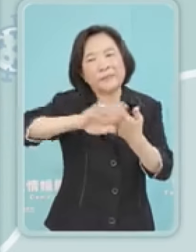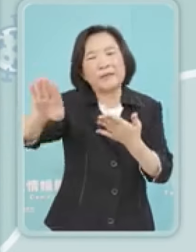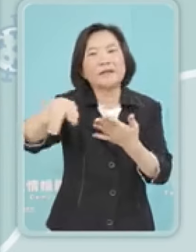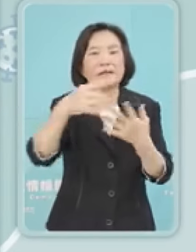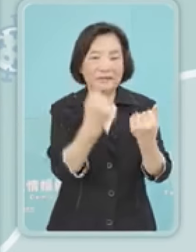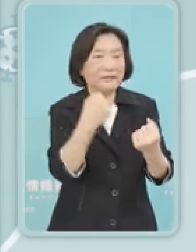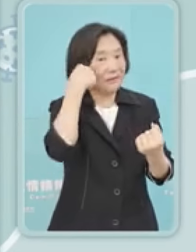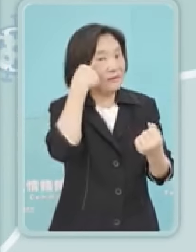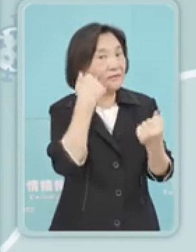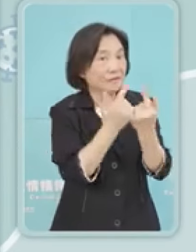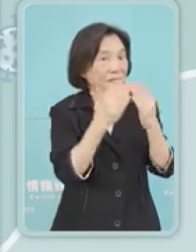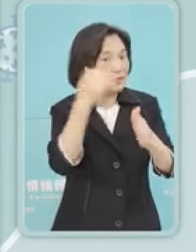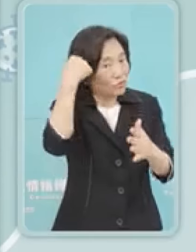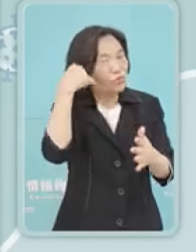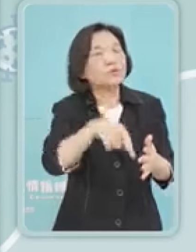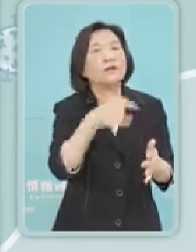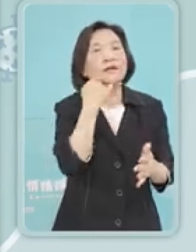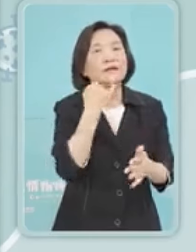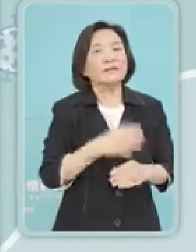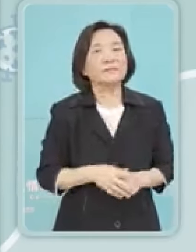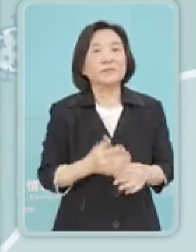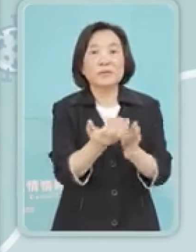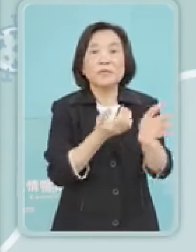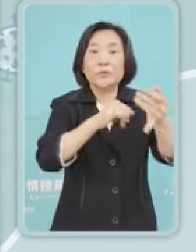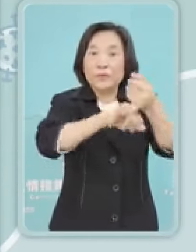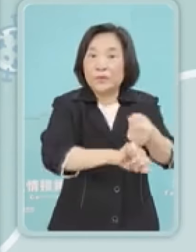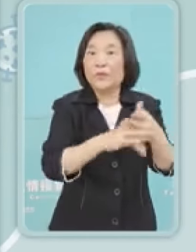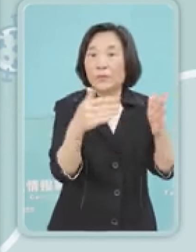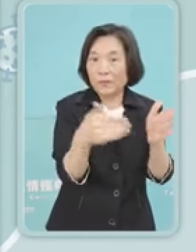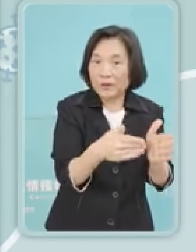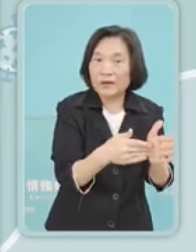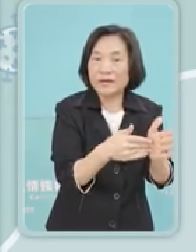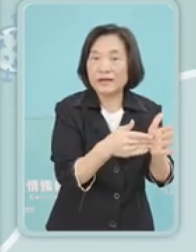那原则上是预约完以后哈，